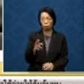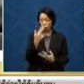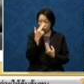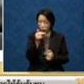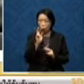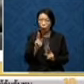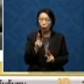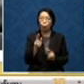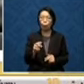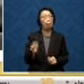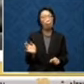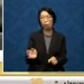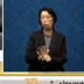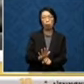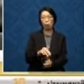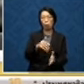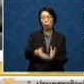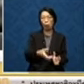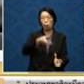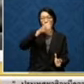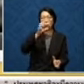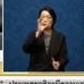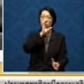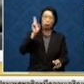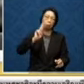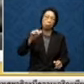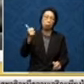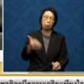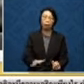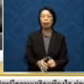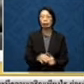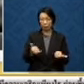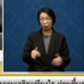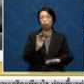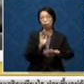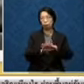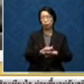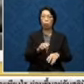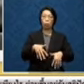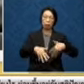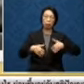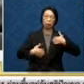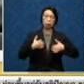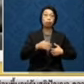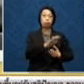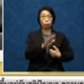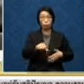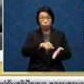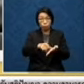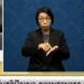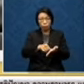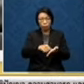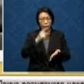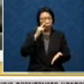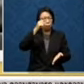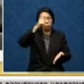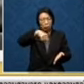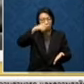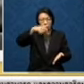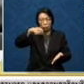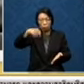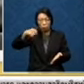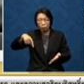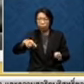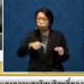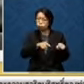าไม่เพียงพอต่อการบริการในพี่น้องประชาชนค่ะเพื่อแก้ไขความเดือดร้อนของประชาชนซึ่งเป็นปัญหาซ้ำซากสะสมมาอย่างยา